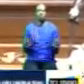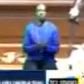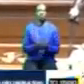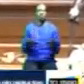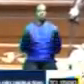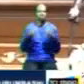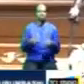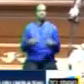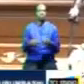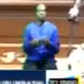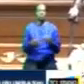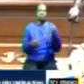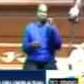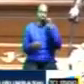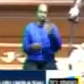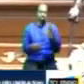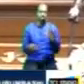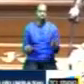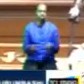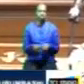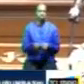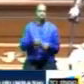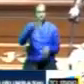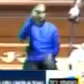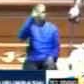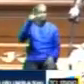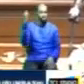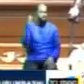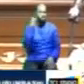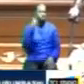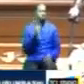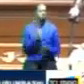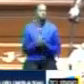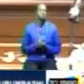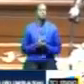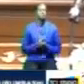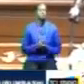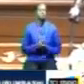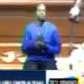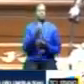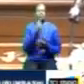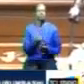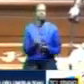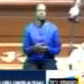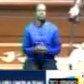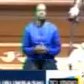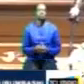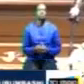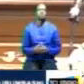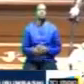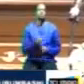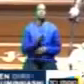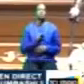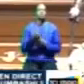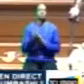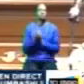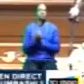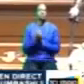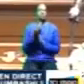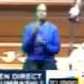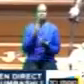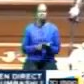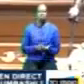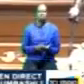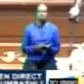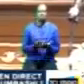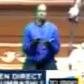Même des hommes. Hata ya banaume. Écoutez. Musikie. Il dit. Anasema hivi. J'aimerais répéter